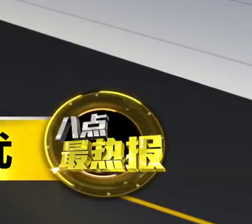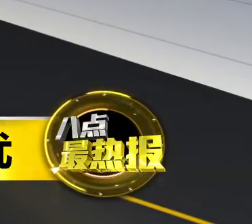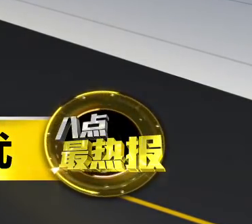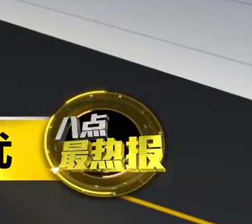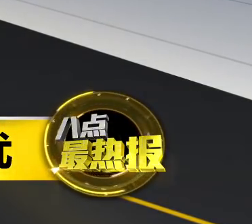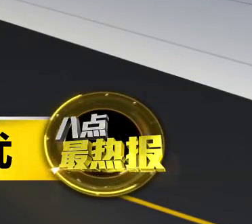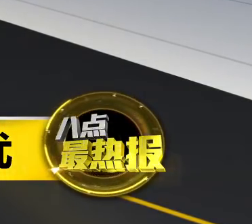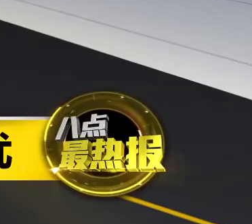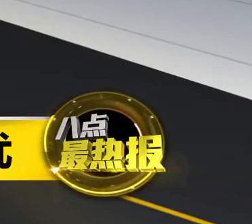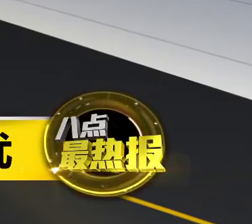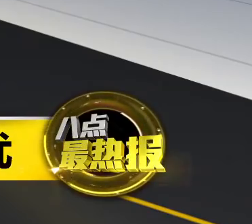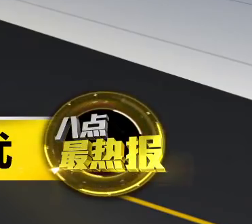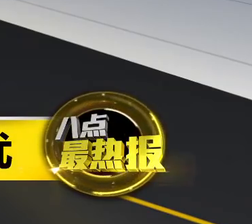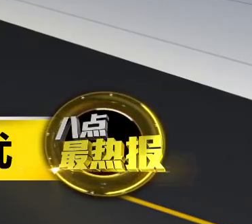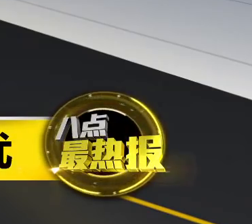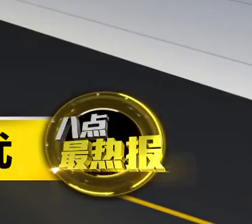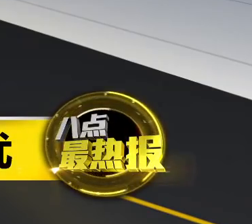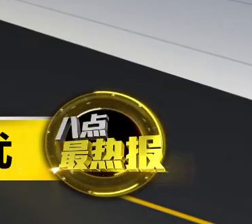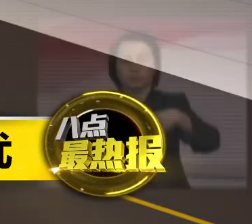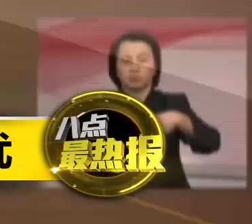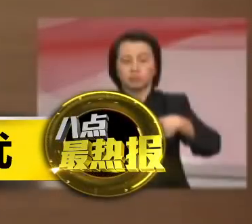国不排除会再度封锁。